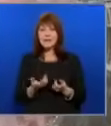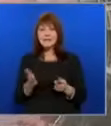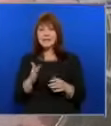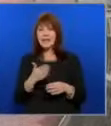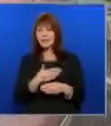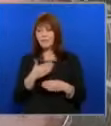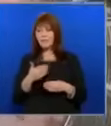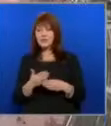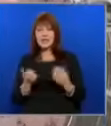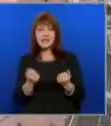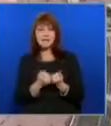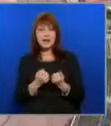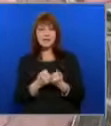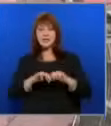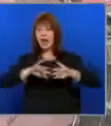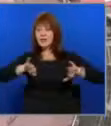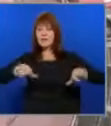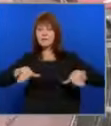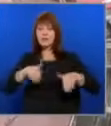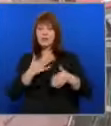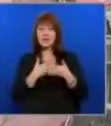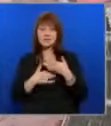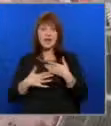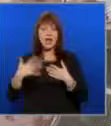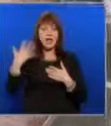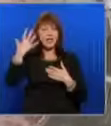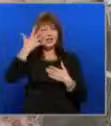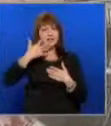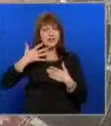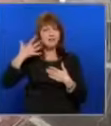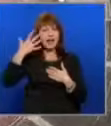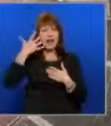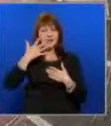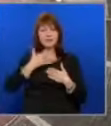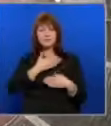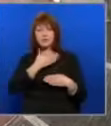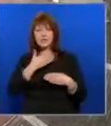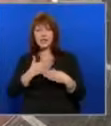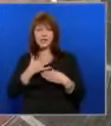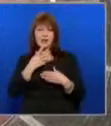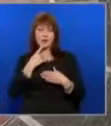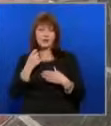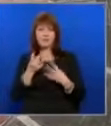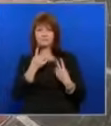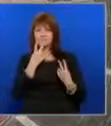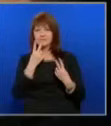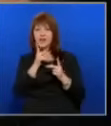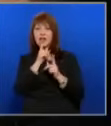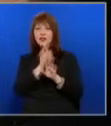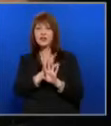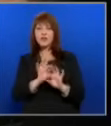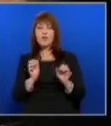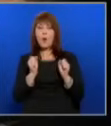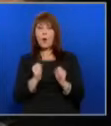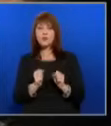спокойни. Изживели всички възможни емоции на този свят в последните 6 десетилетия. В момента изглеждат притихнали,